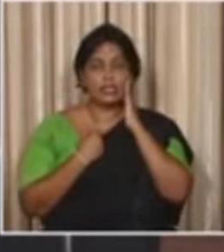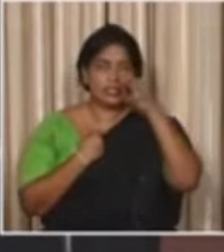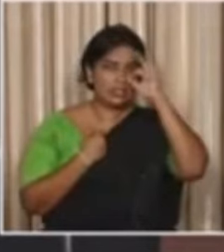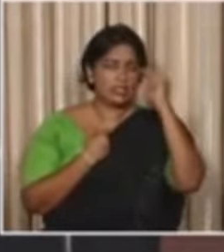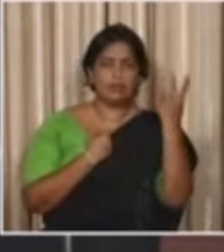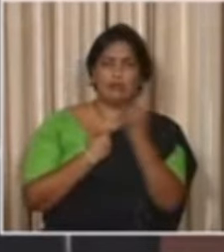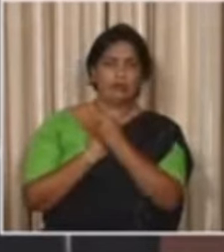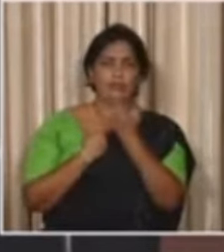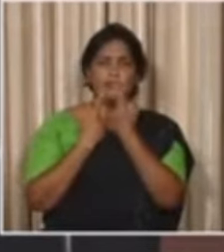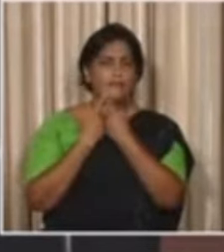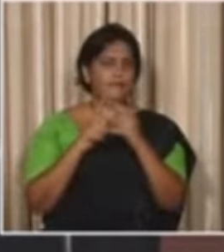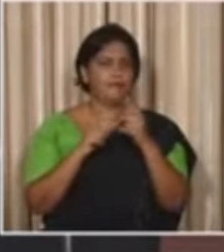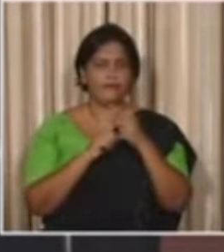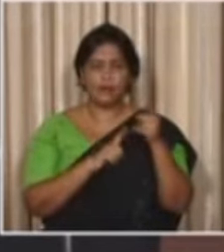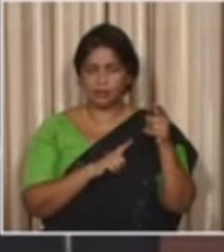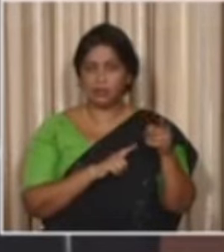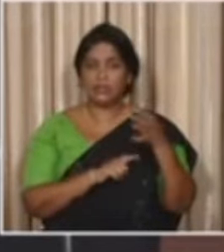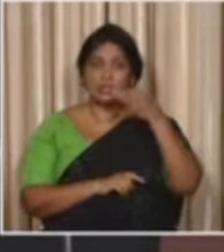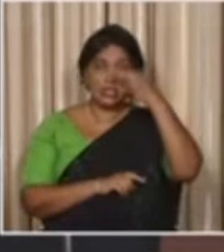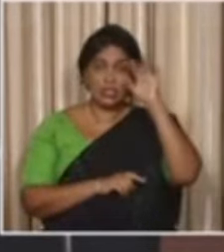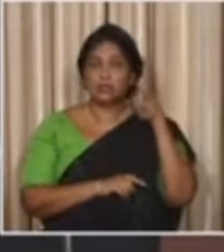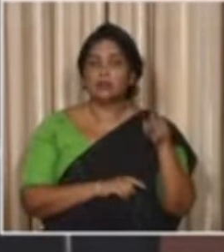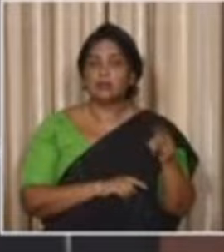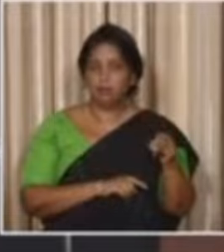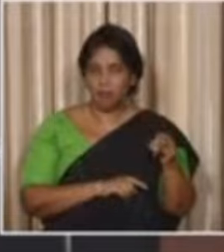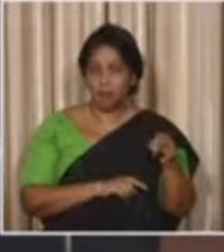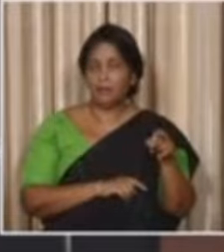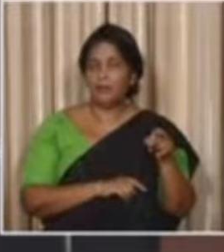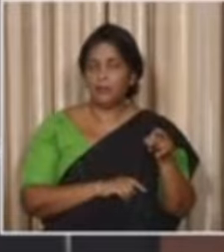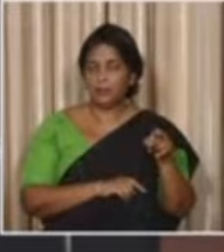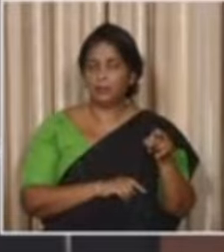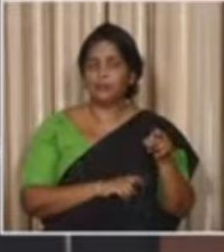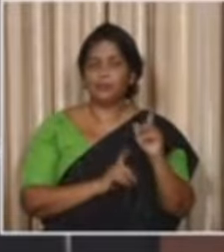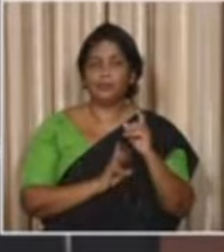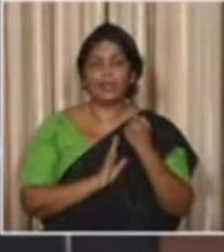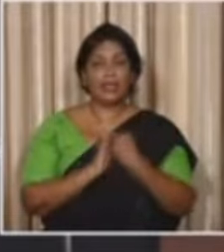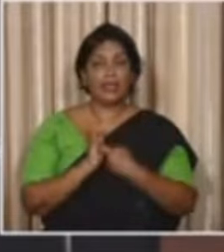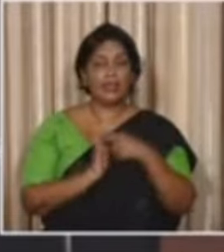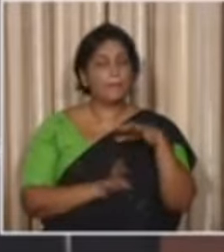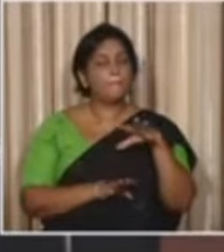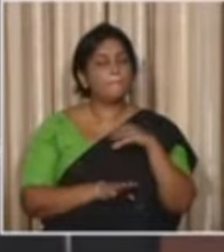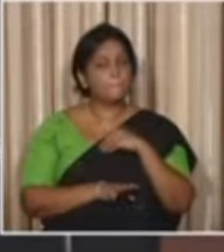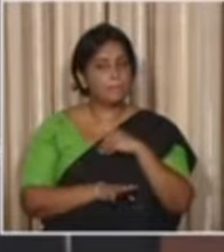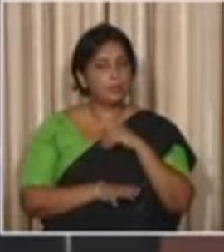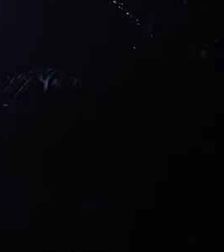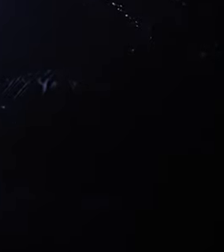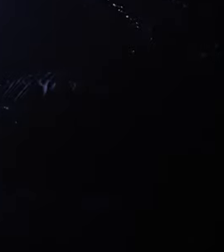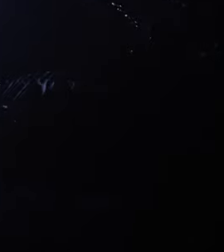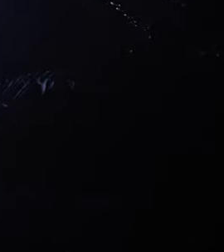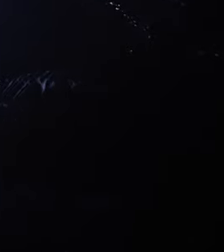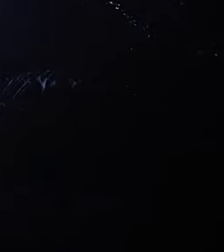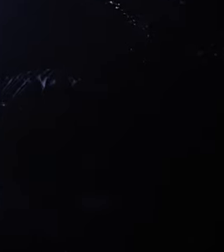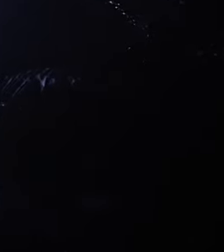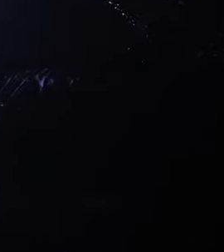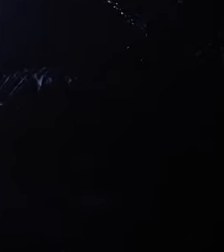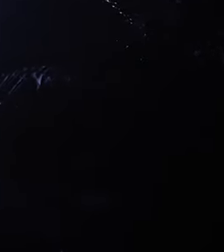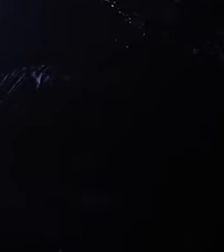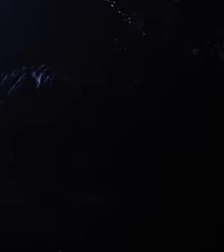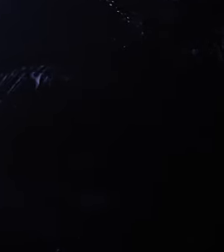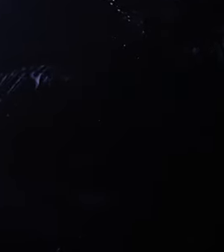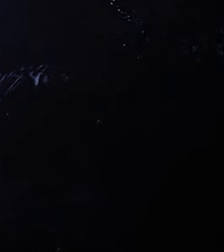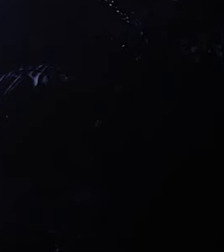වෙනස් සිංහල එක තමයි නීති පිළිගන්න කියන එක මම මේ අවස්ථාව දිවසක් කරා